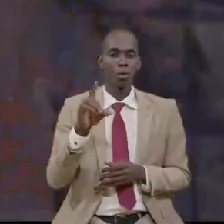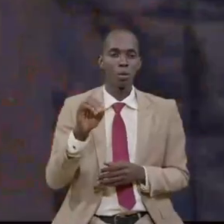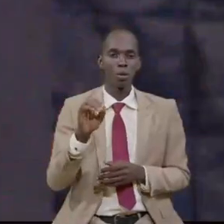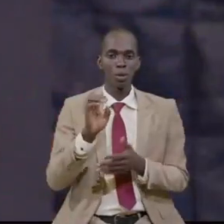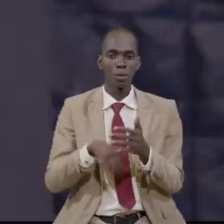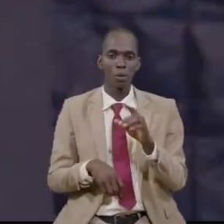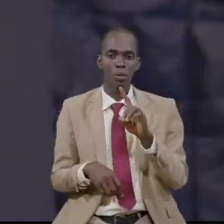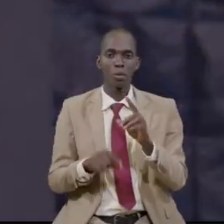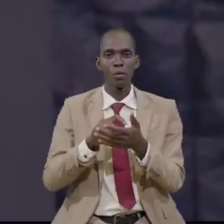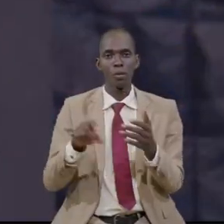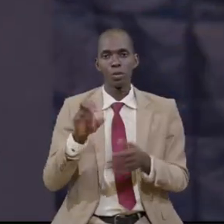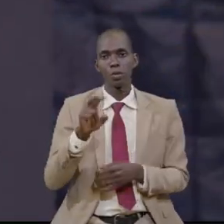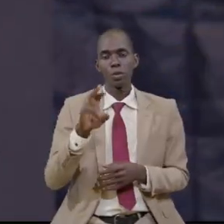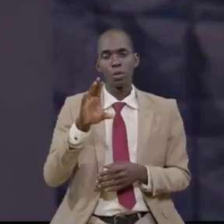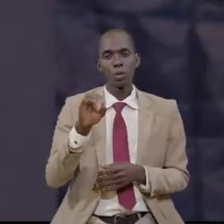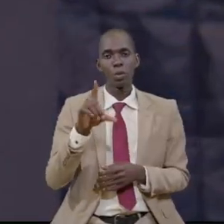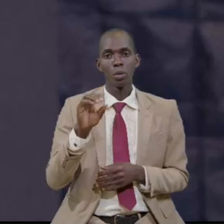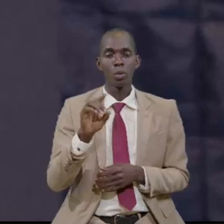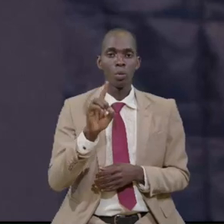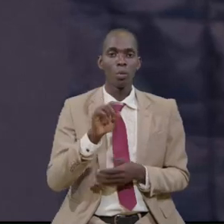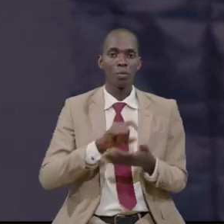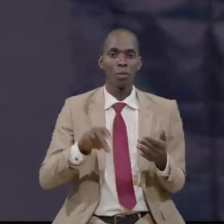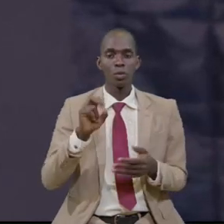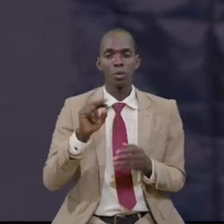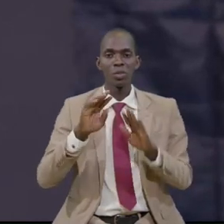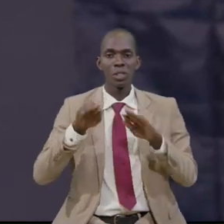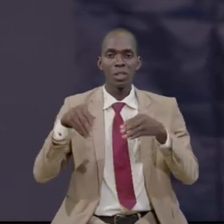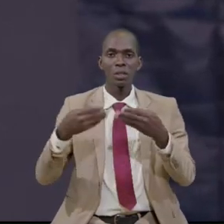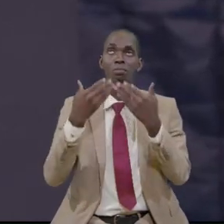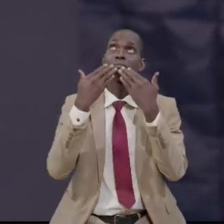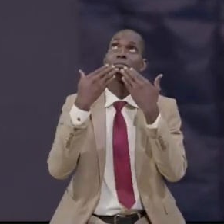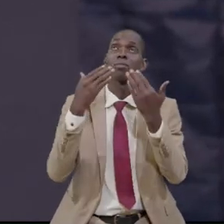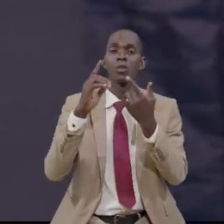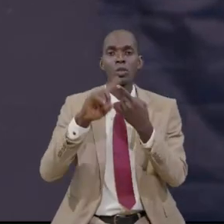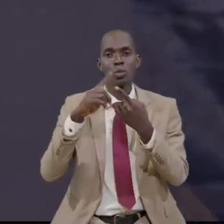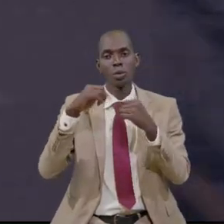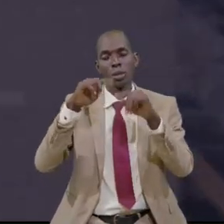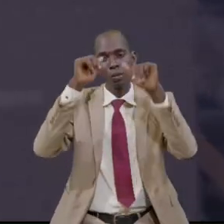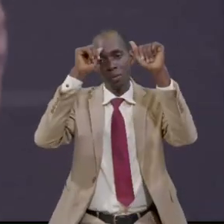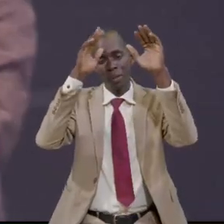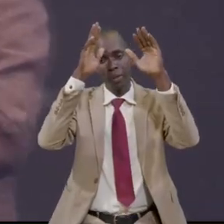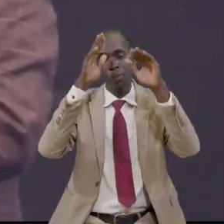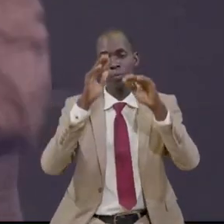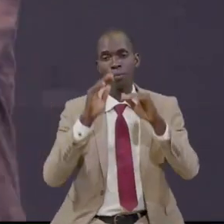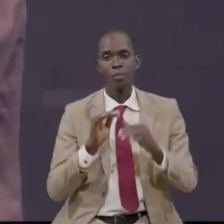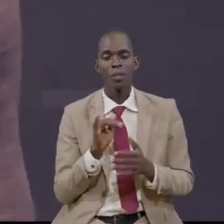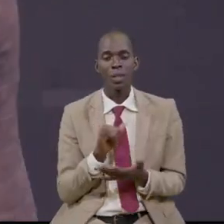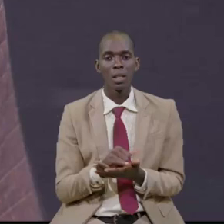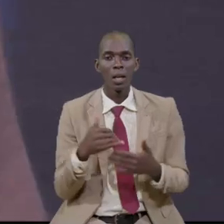verset 12. Colossiens 1, 12. Rendez grâce au Père